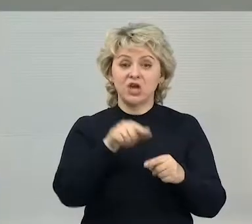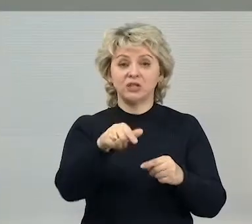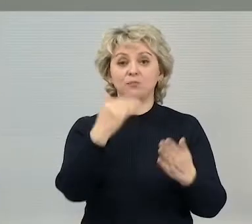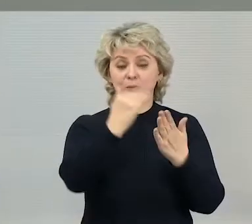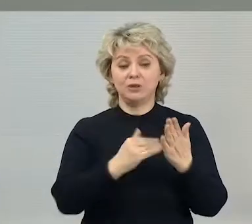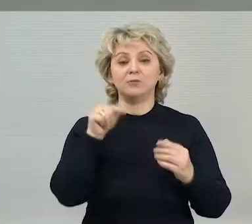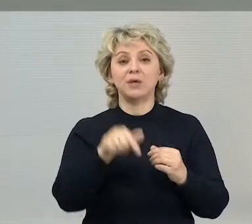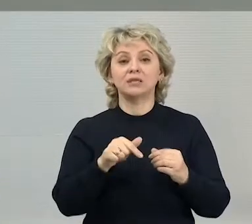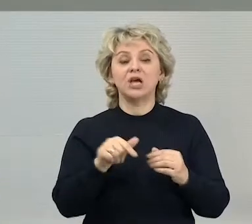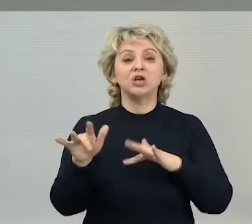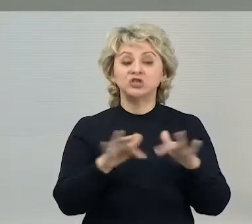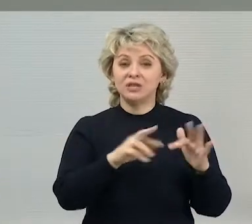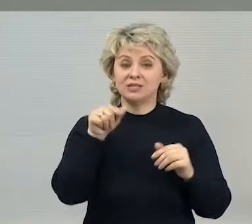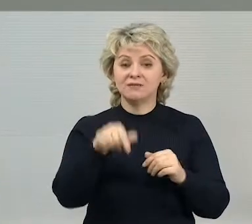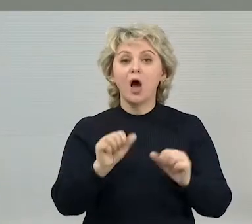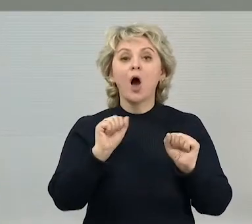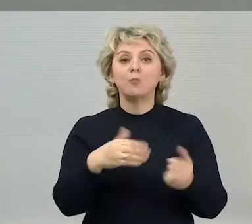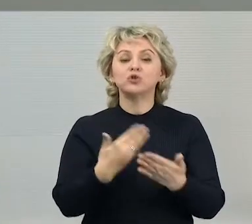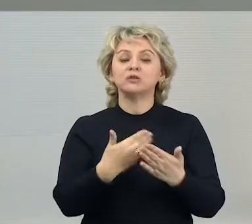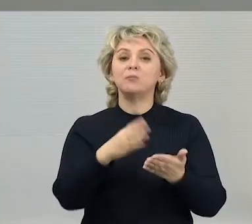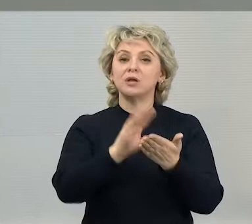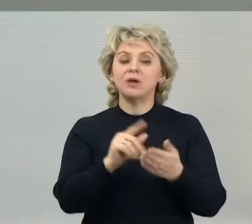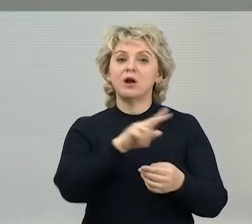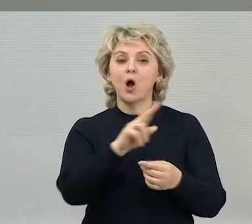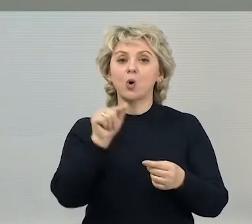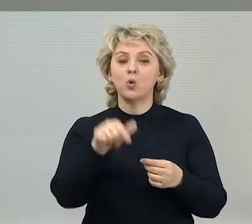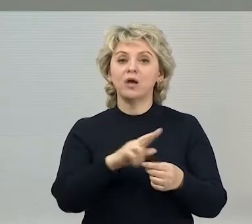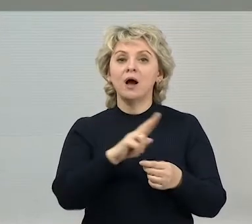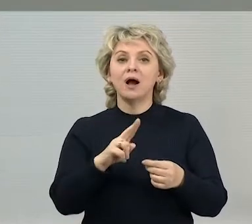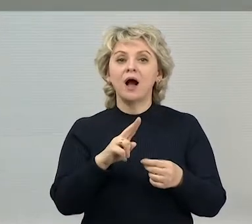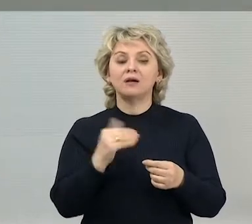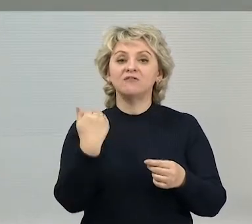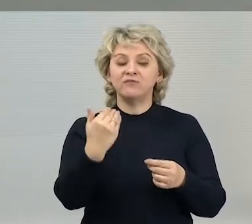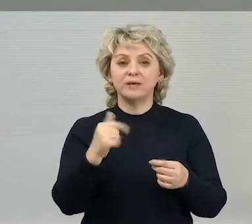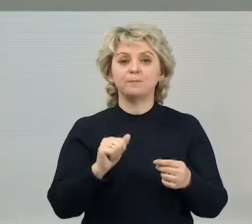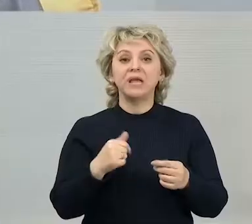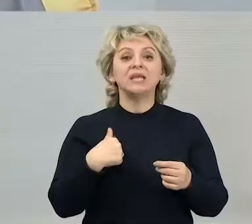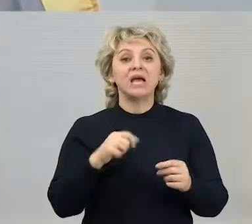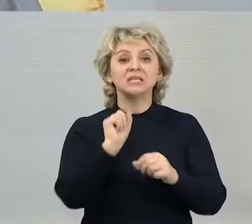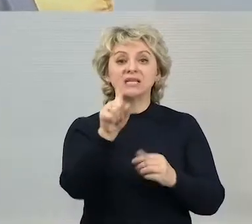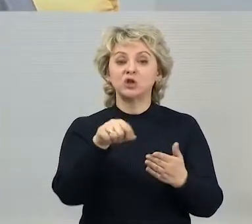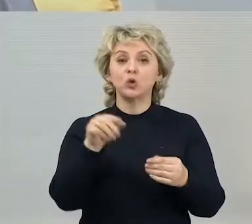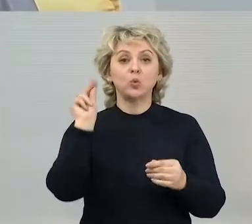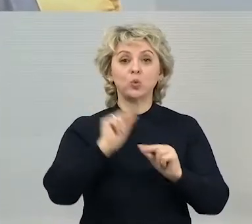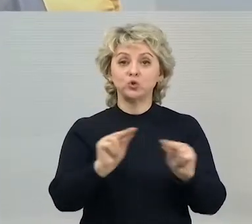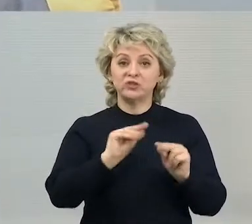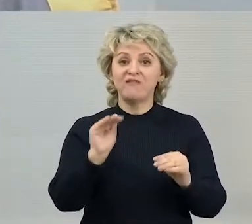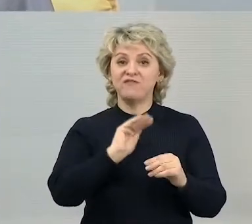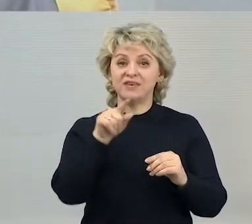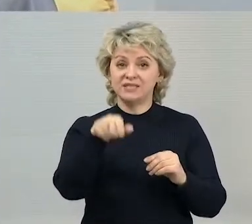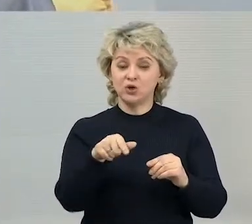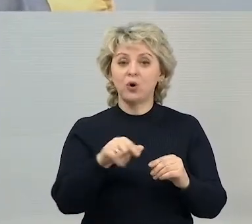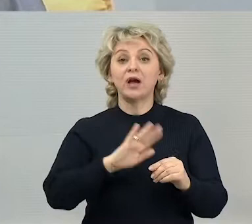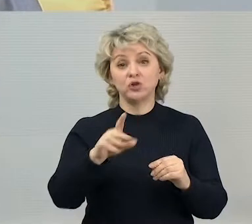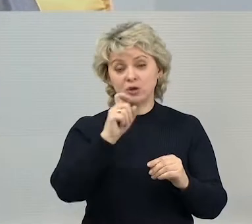только действующих. А можете привести пример какой-нибудь? Вот как, ну, как вы, пожалуйста, скажем... Я задаю учителям физики, они вообще